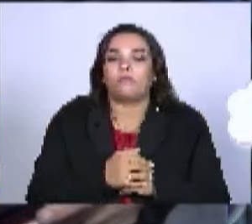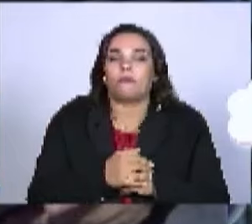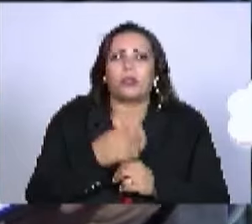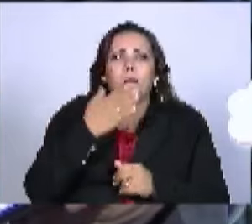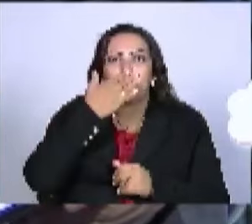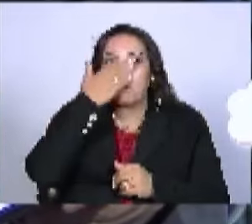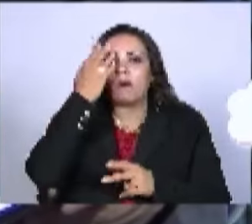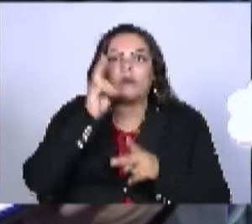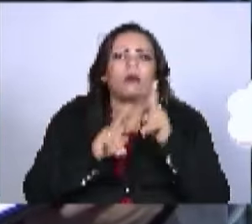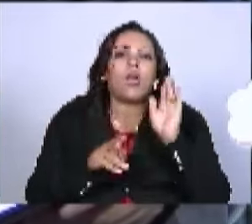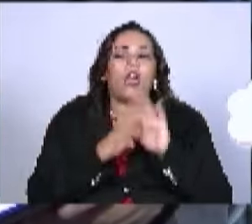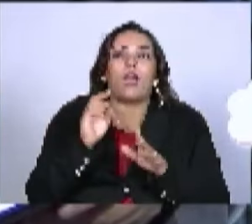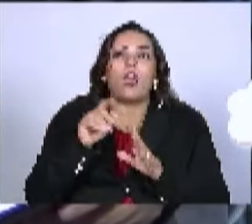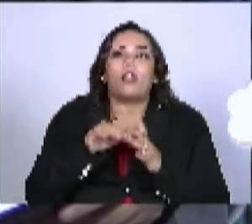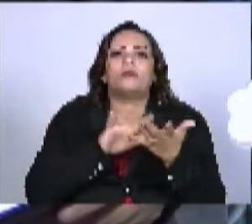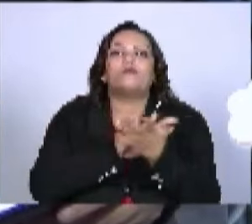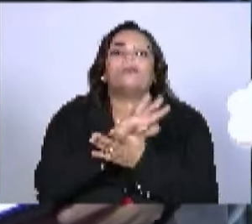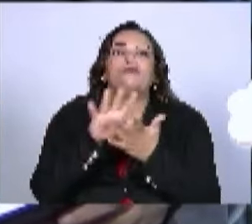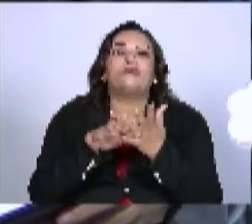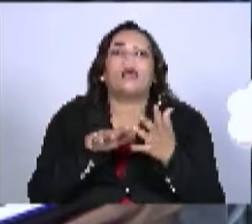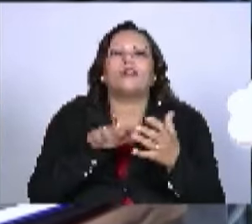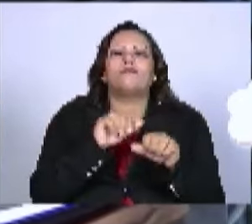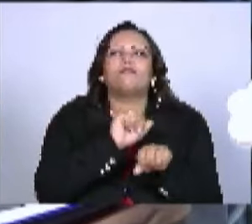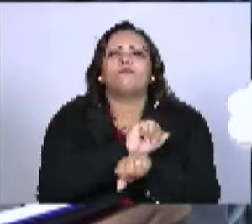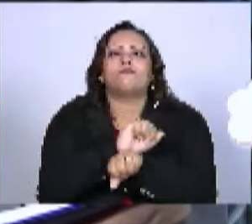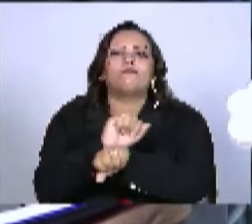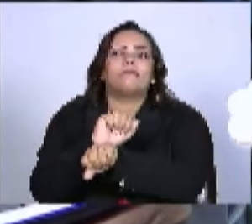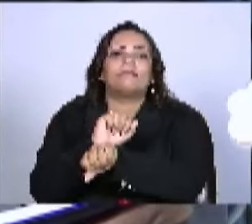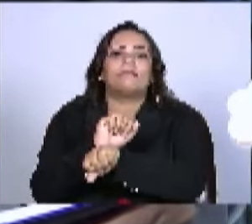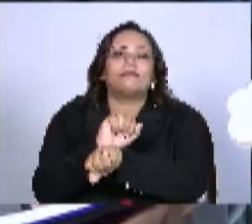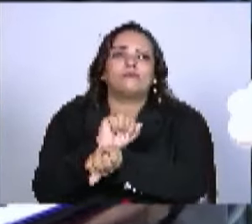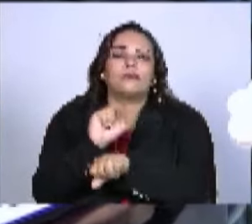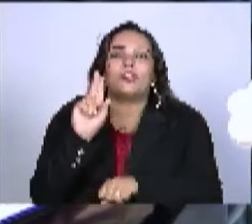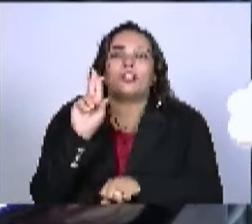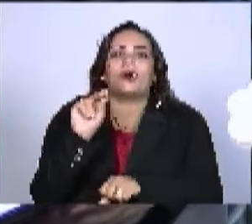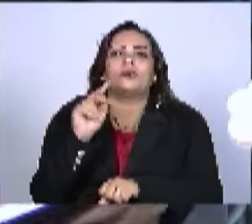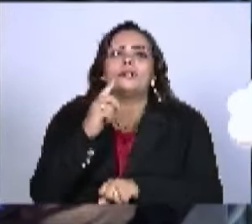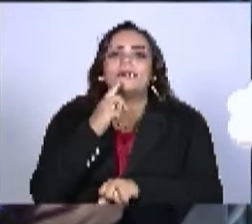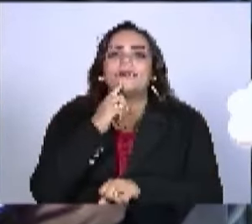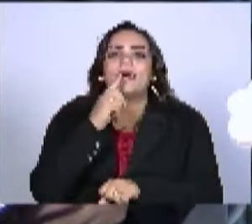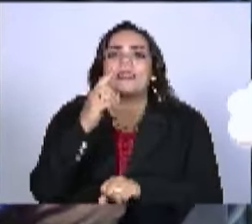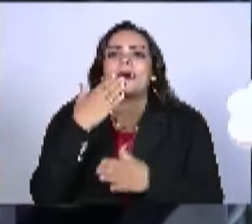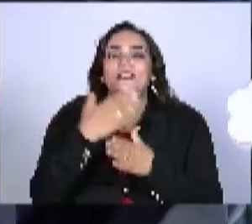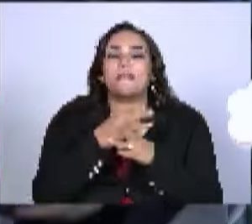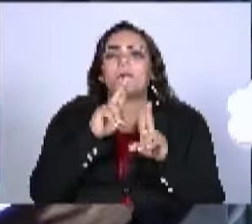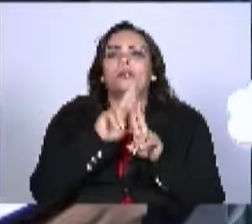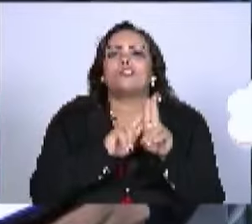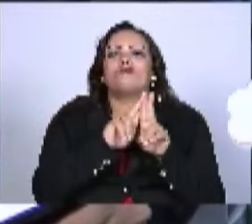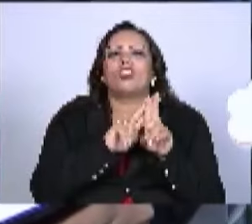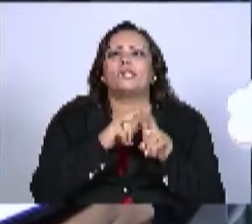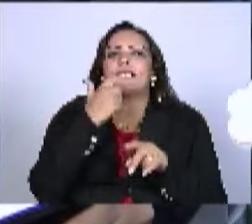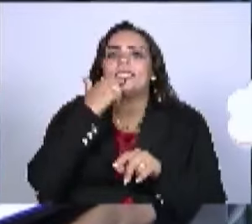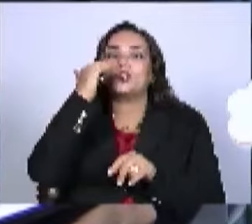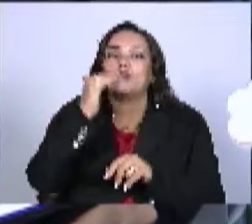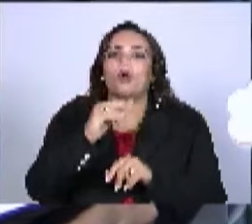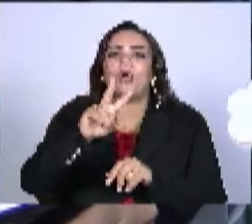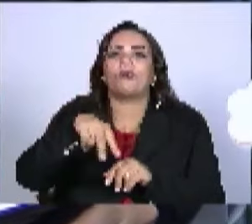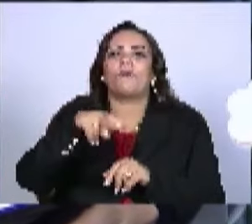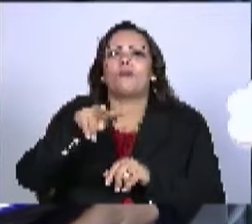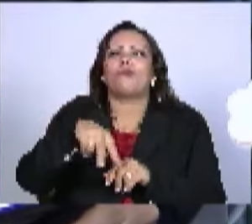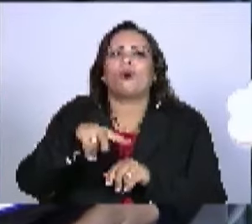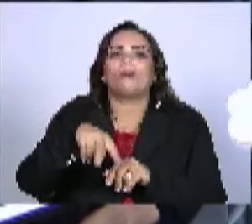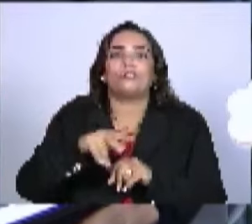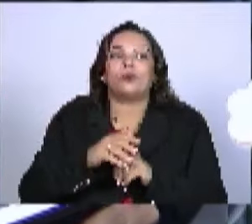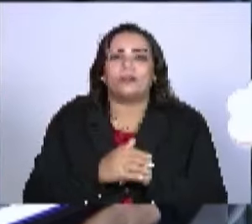وال المشكله بقى انه اتسجن 20 سنه بسبب التحرش لاقل من 18 سنه عشان كده